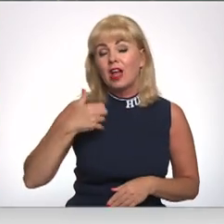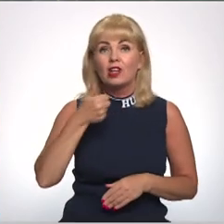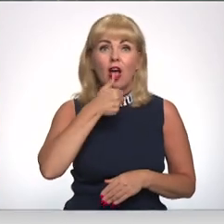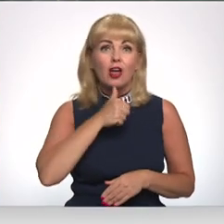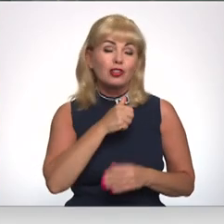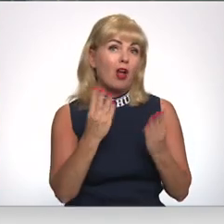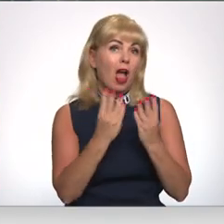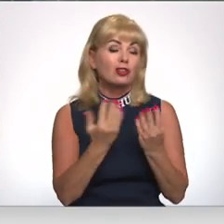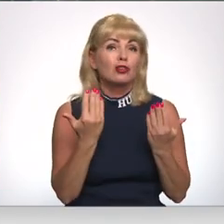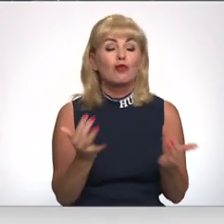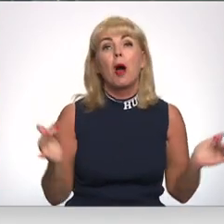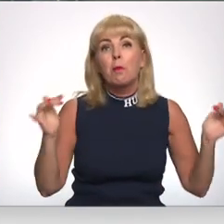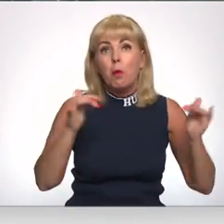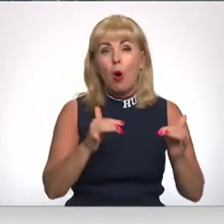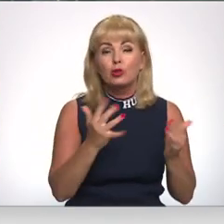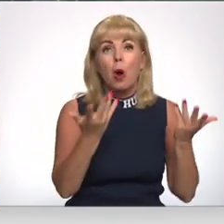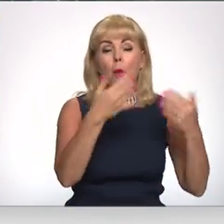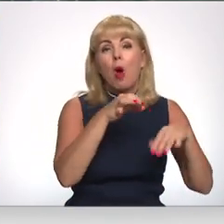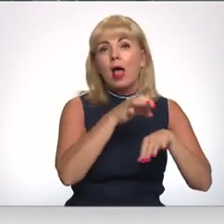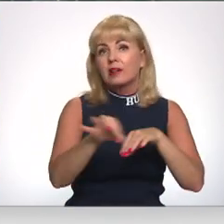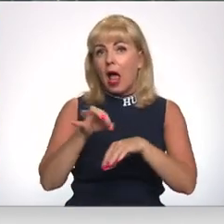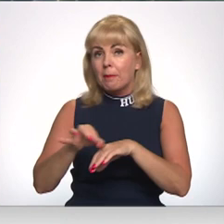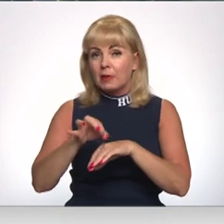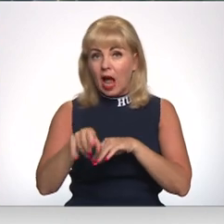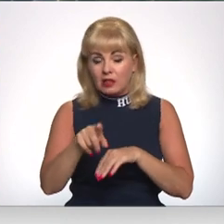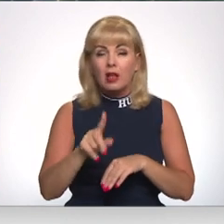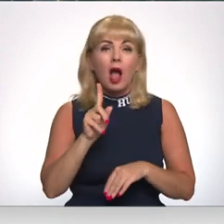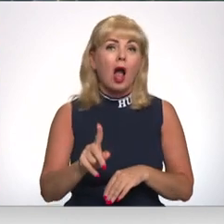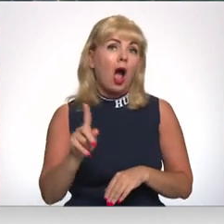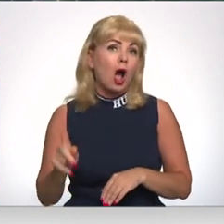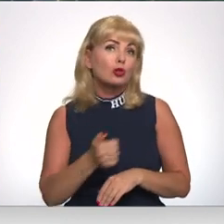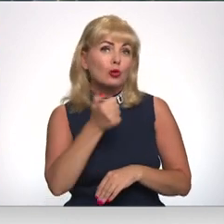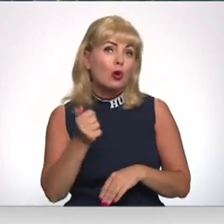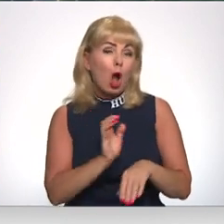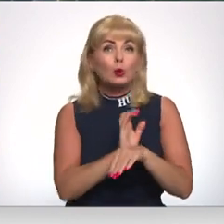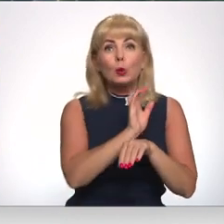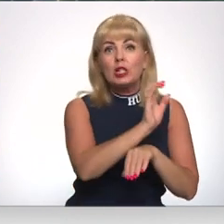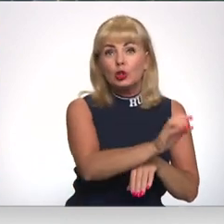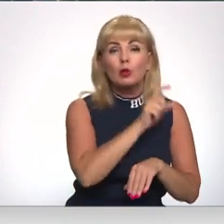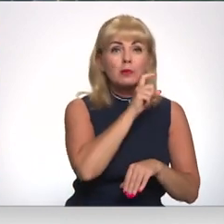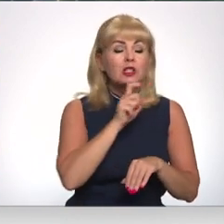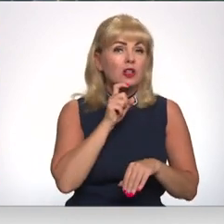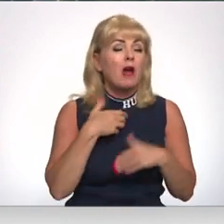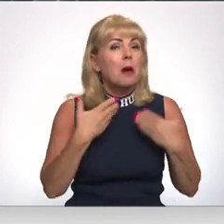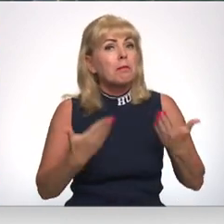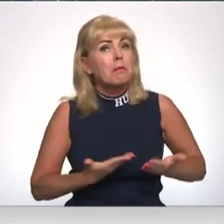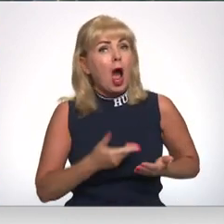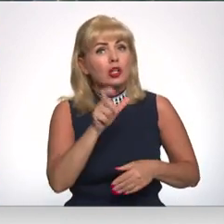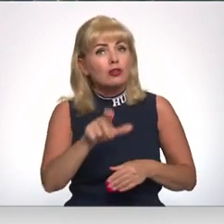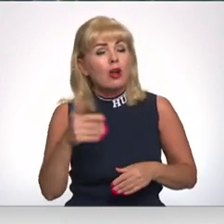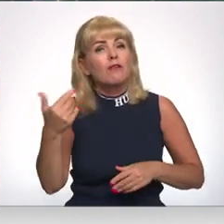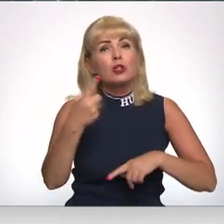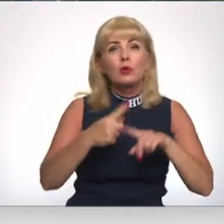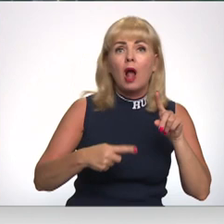Ikšķijos aizstrādē šodien pulcējās politiski represētie, kā katru gadu izsūtījumus Sibīriju pārdzīvojušie cilvēki, viņu rādi